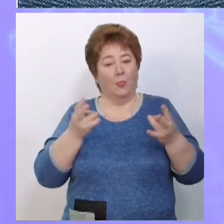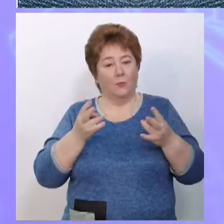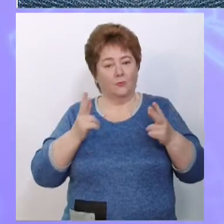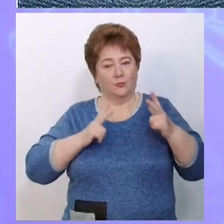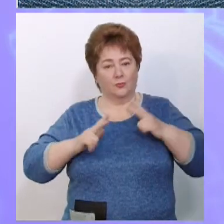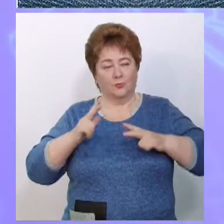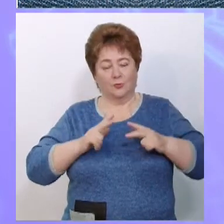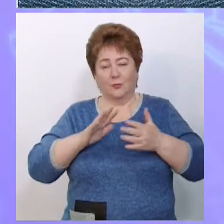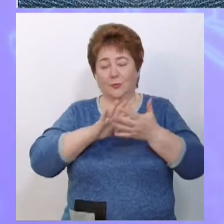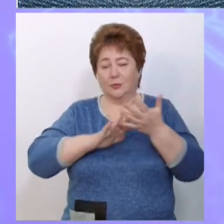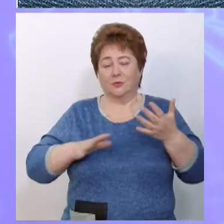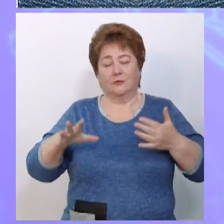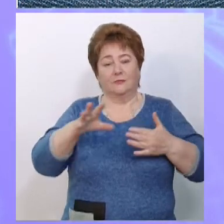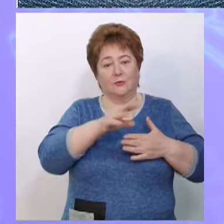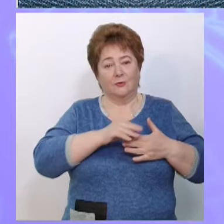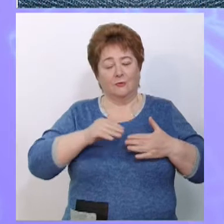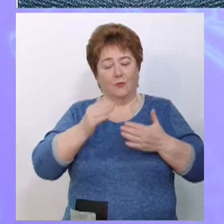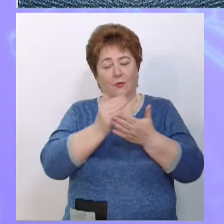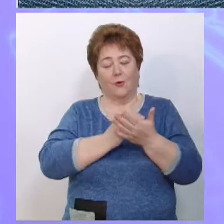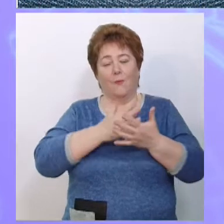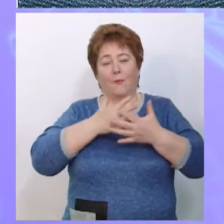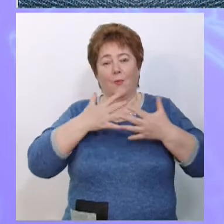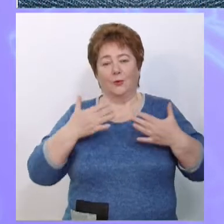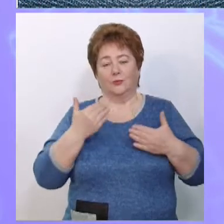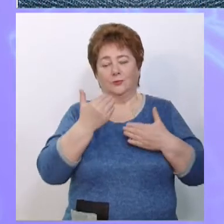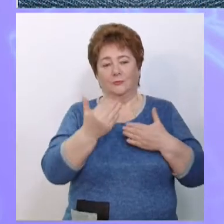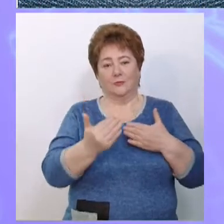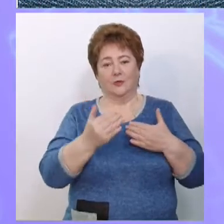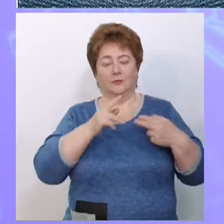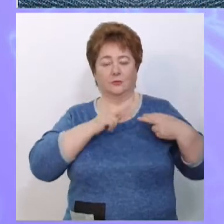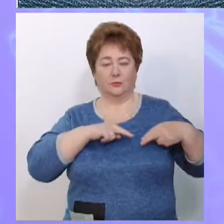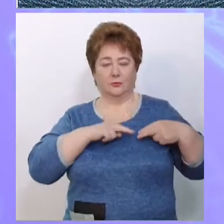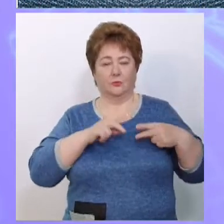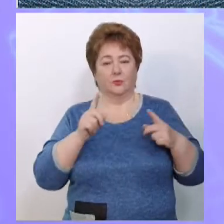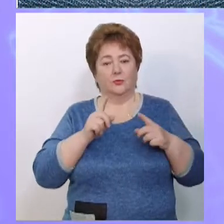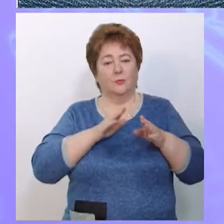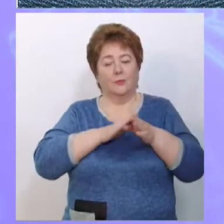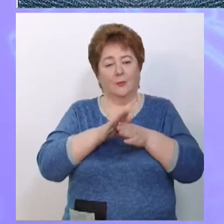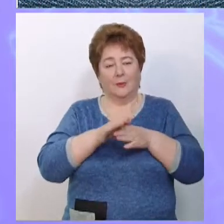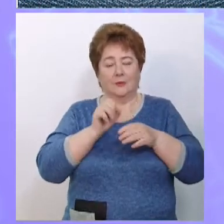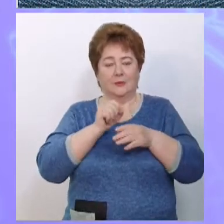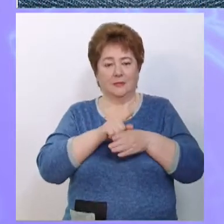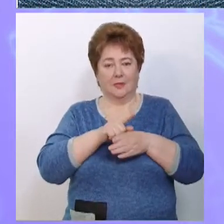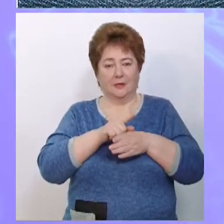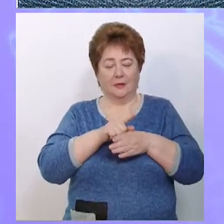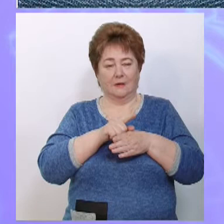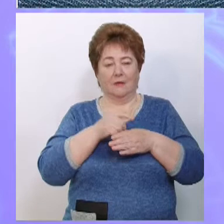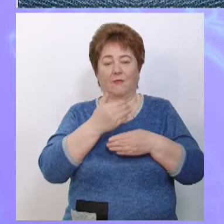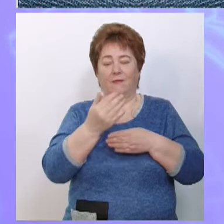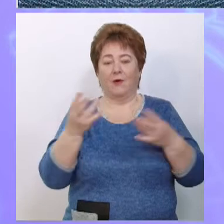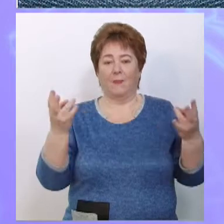на протяжении всего урока ваш большой труд. Чтобы справиться с заданиями,